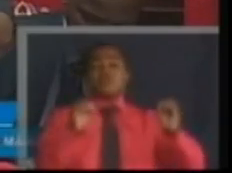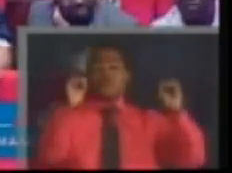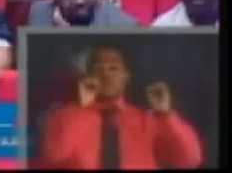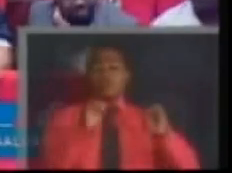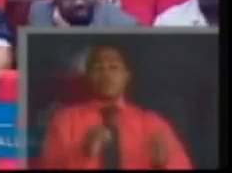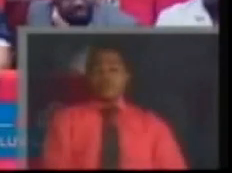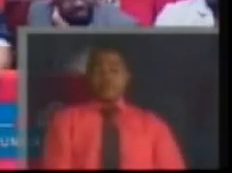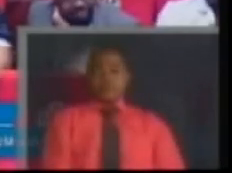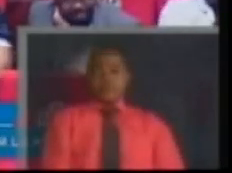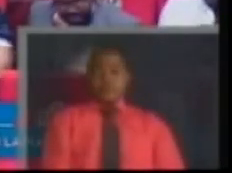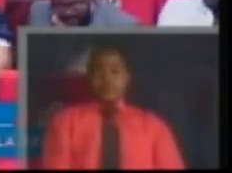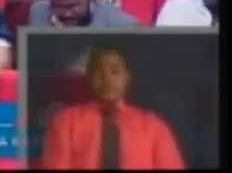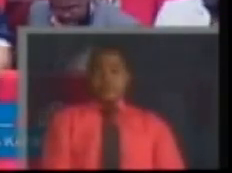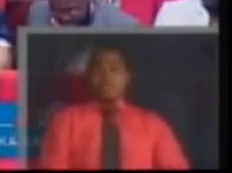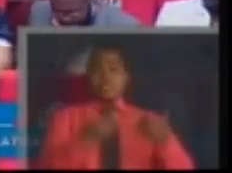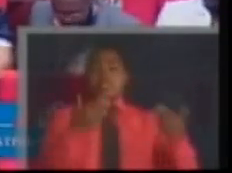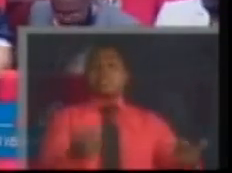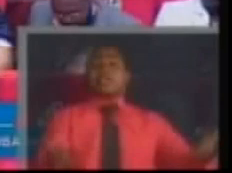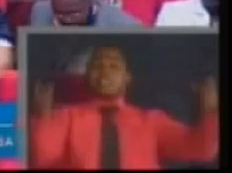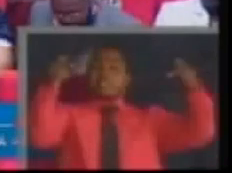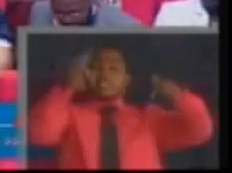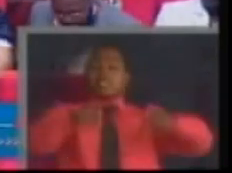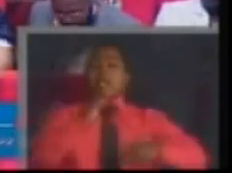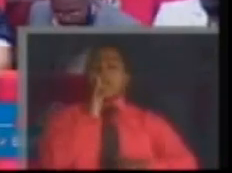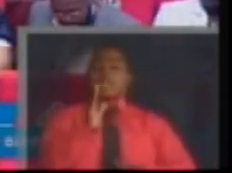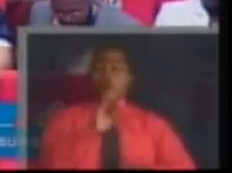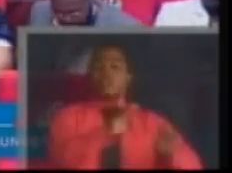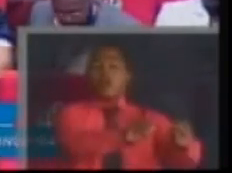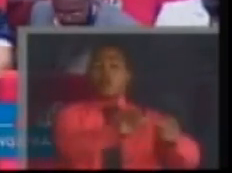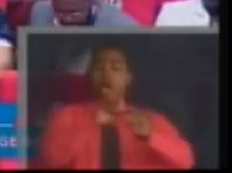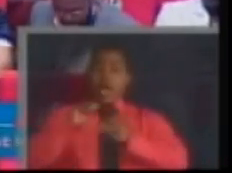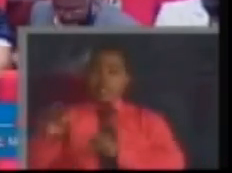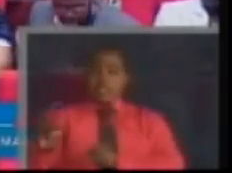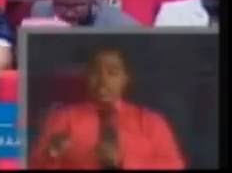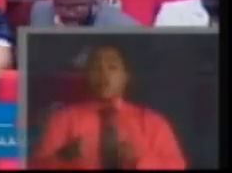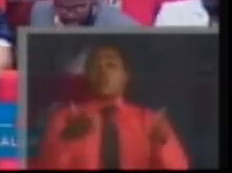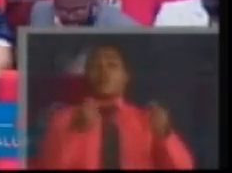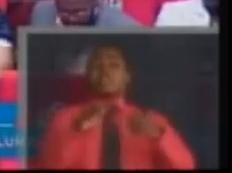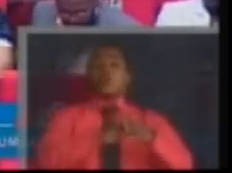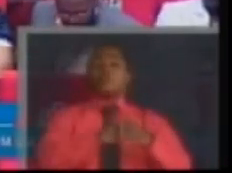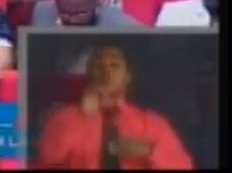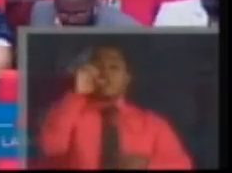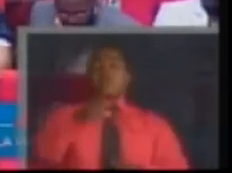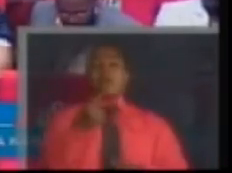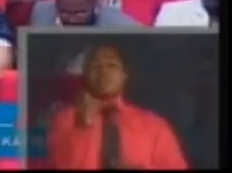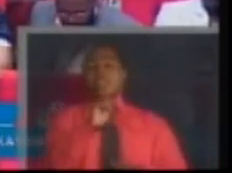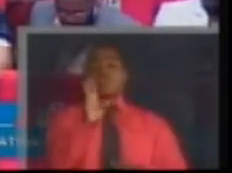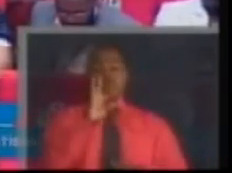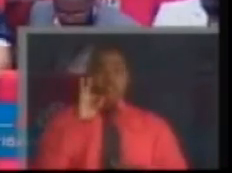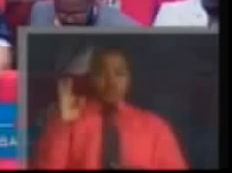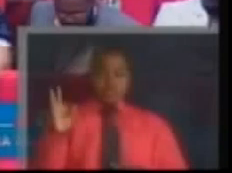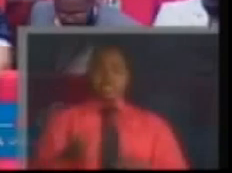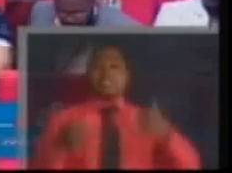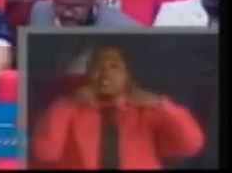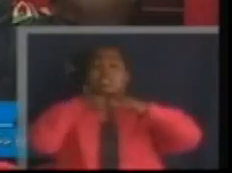Sasa nikija kwenye hoja, kuahirisha ili kutumia vibaya fedha za umma si vizuri. Nije kwenye pendekezo ambalo